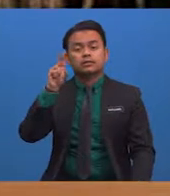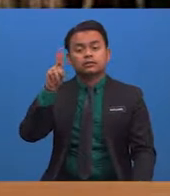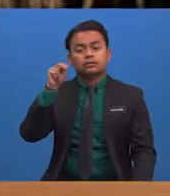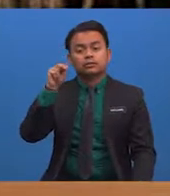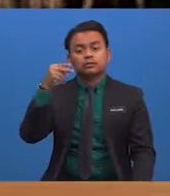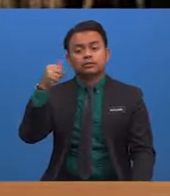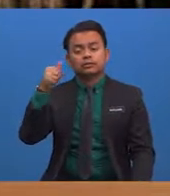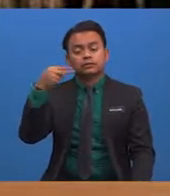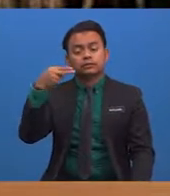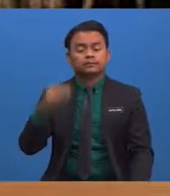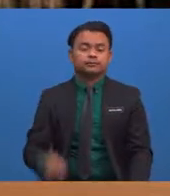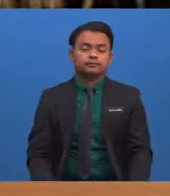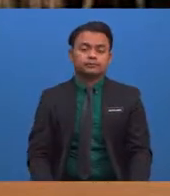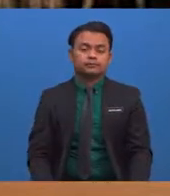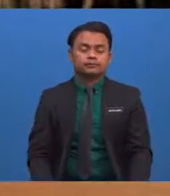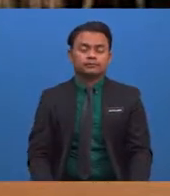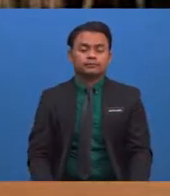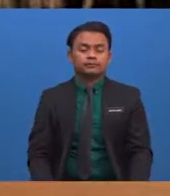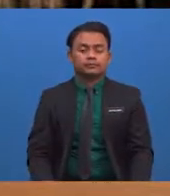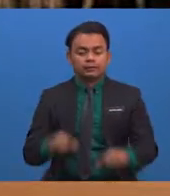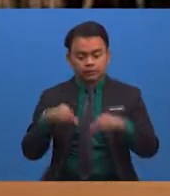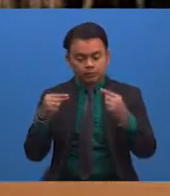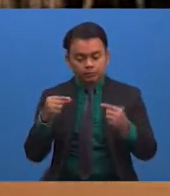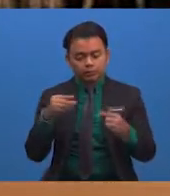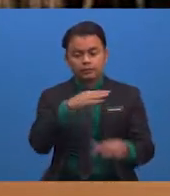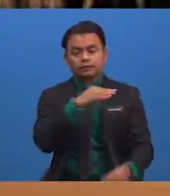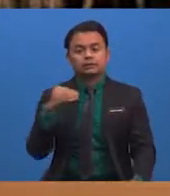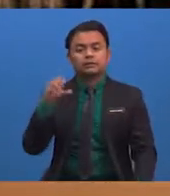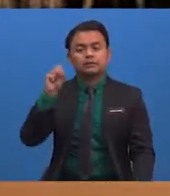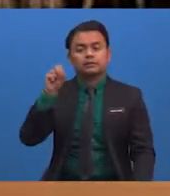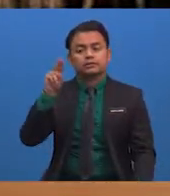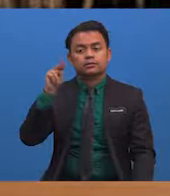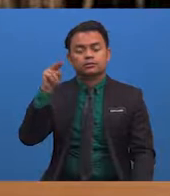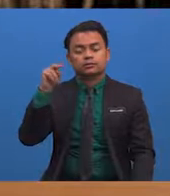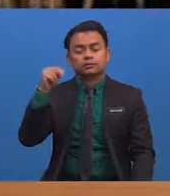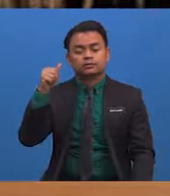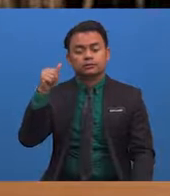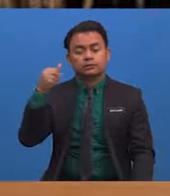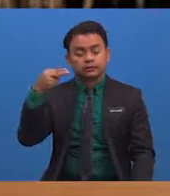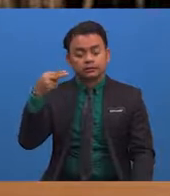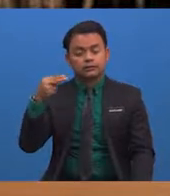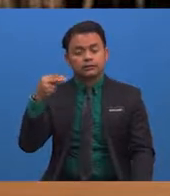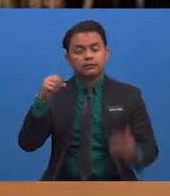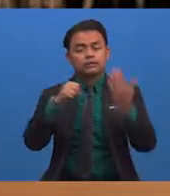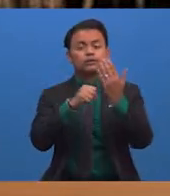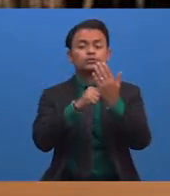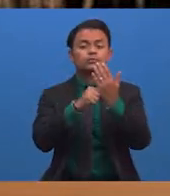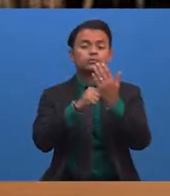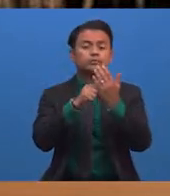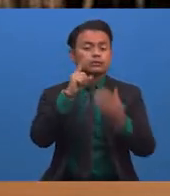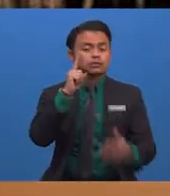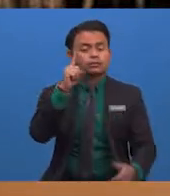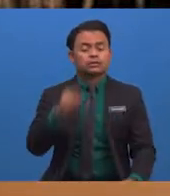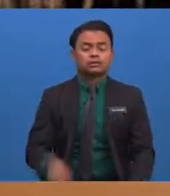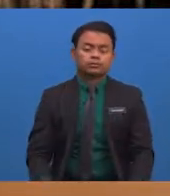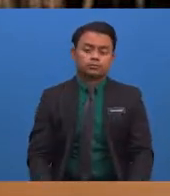sumber pendidikan utama di samping sumber ilmu serantau seperti dari India, Greek dan